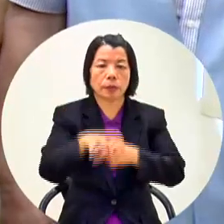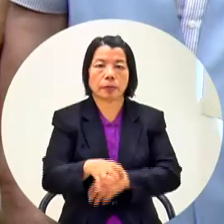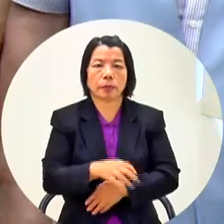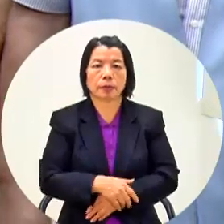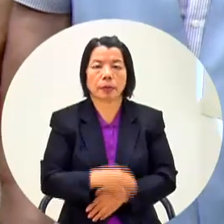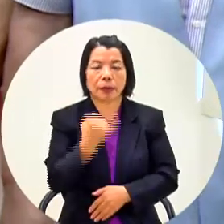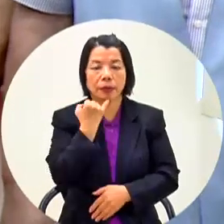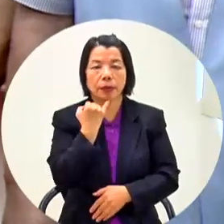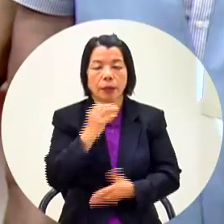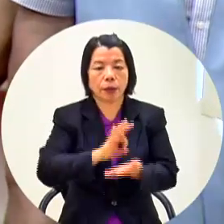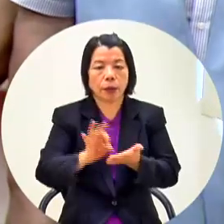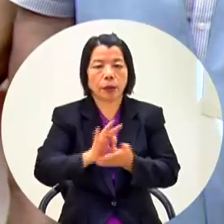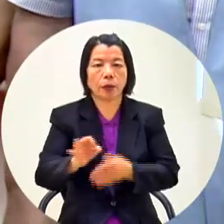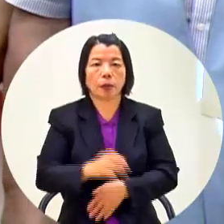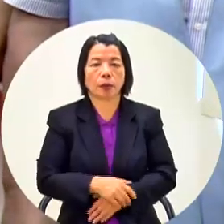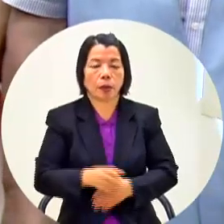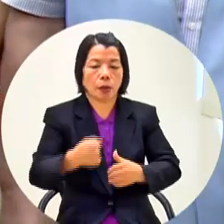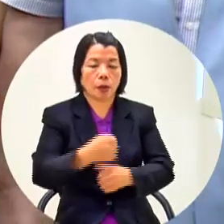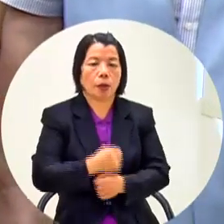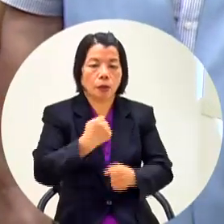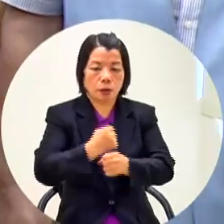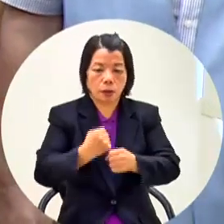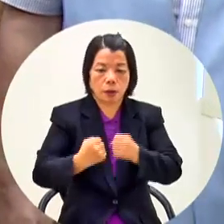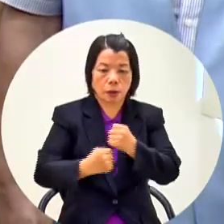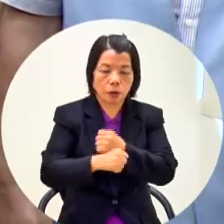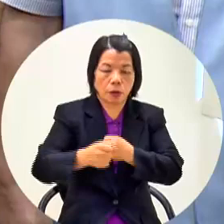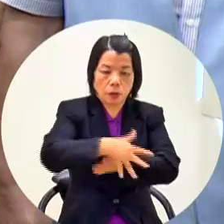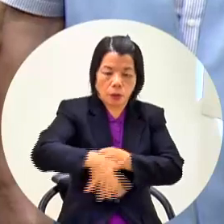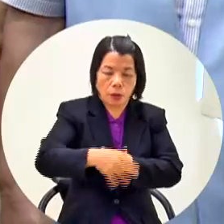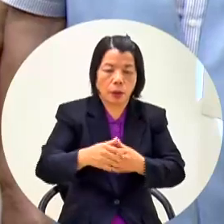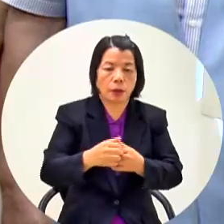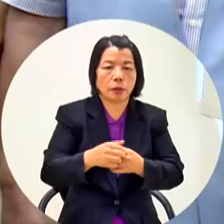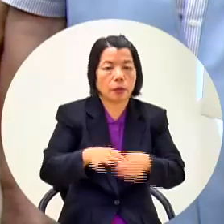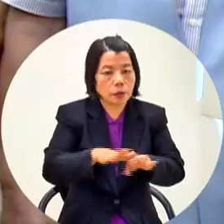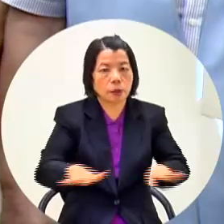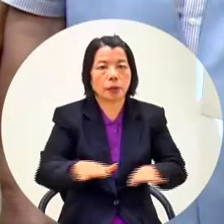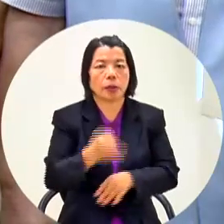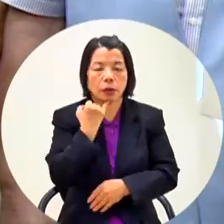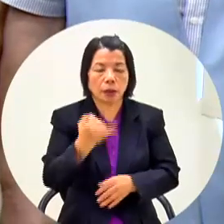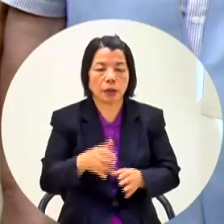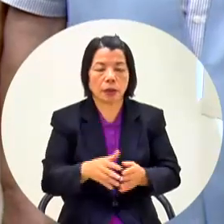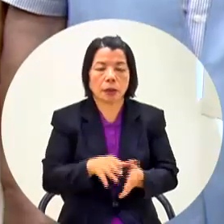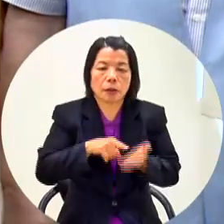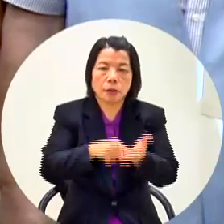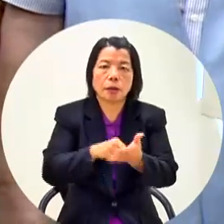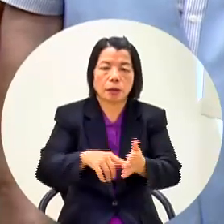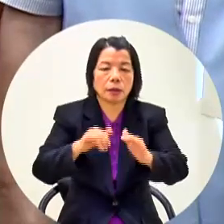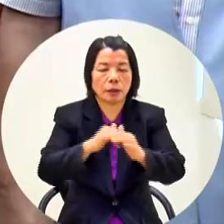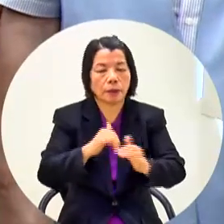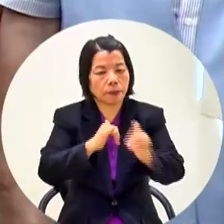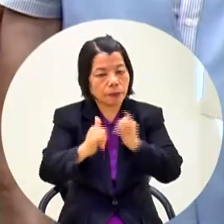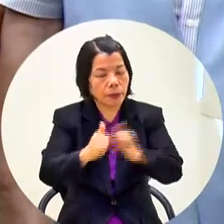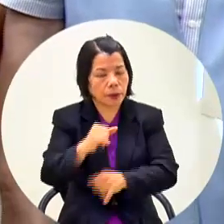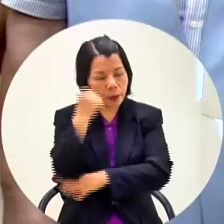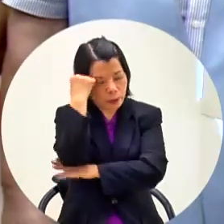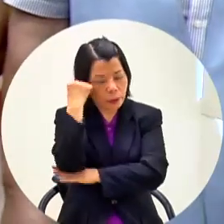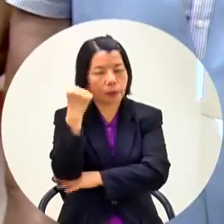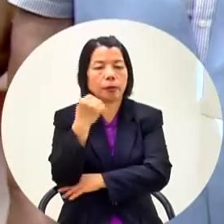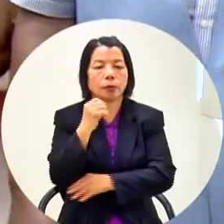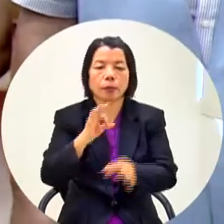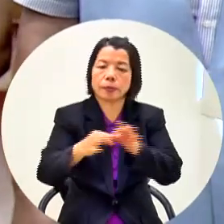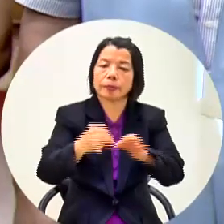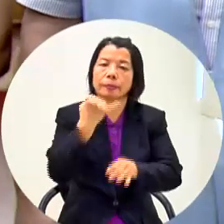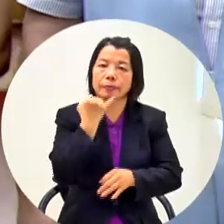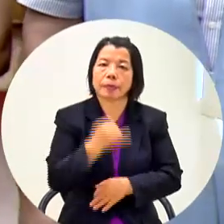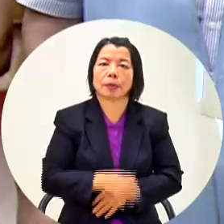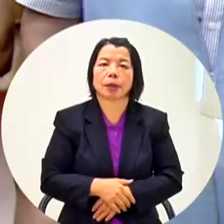可以用这个结构安全鉴定的报告来申请我们的民宿哈，这个是今年哈，因为